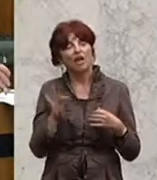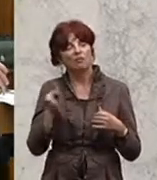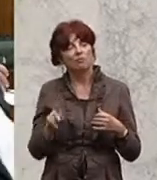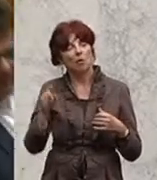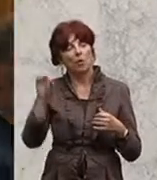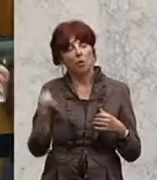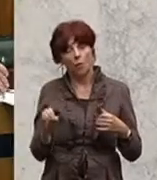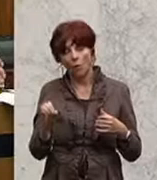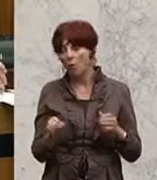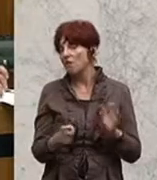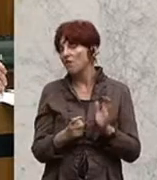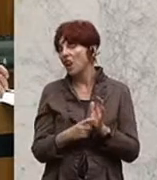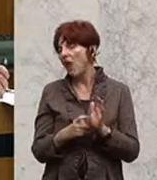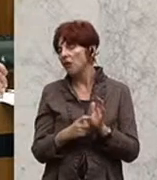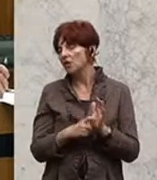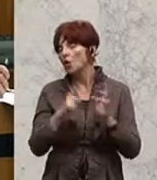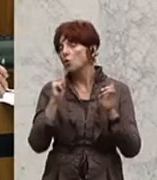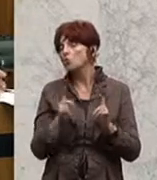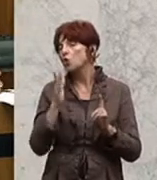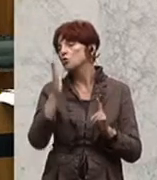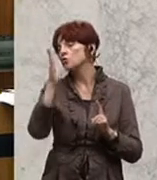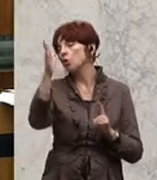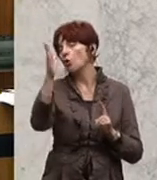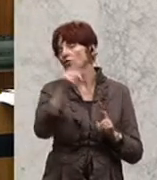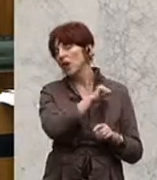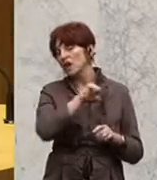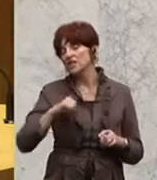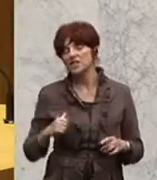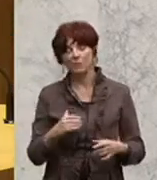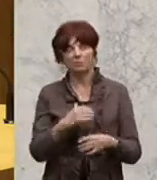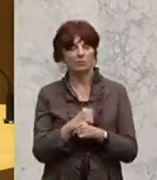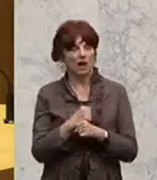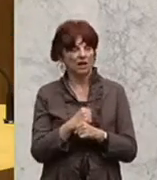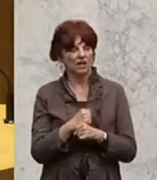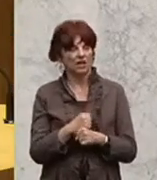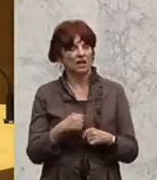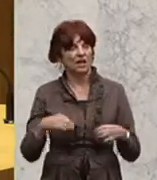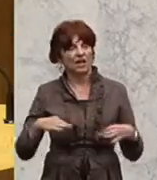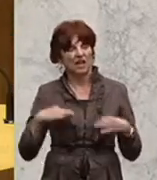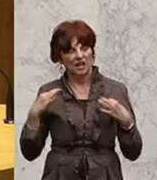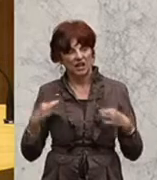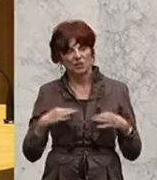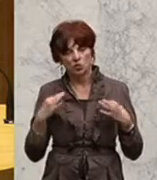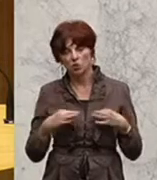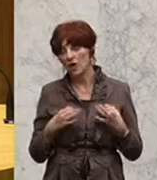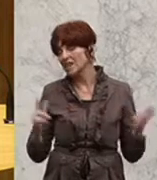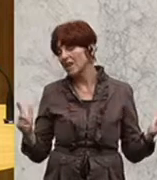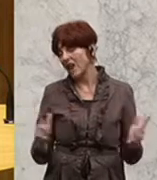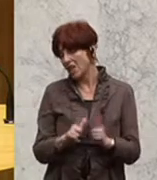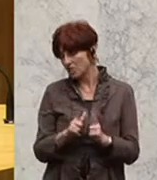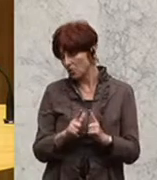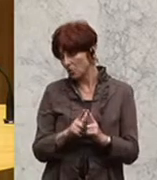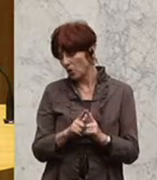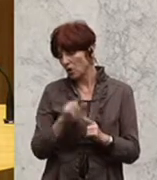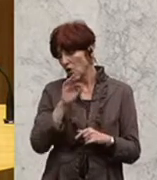massiver Selbstbehalt in Zukunft eingeführt werden. Eine Reihe von gesundheitlichen Leistungen, die zurzeit für die Arbeitnehmer und Arbeitnehmerinnen